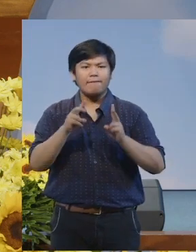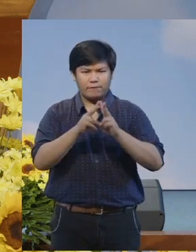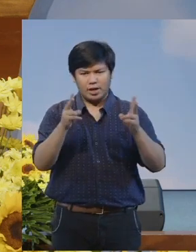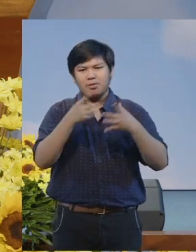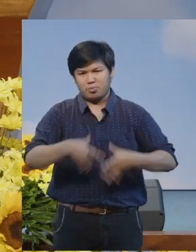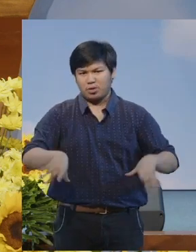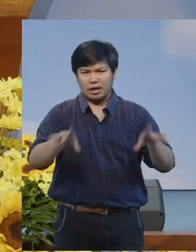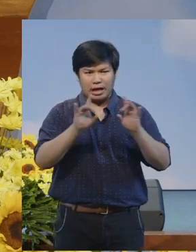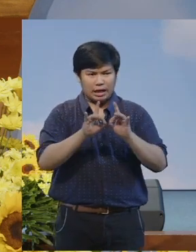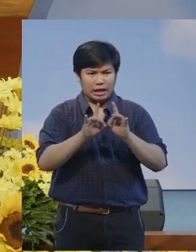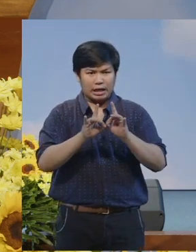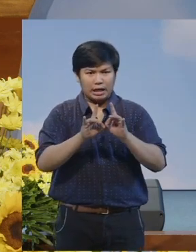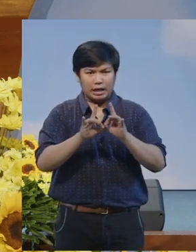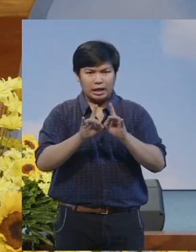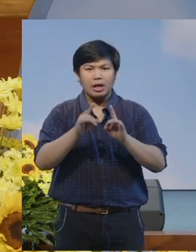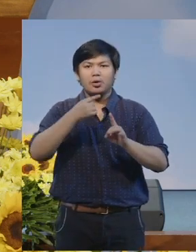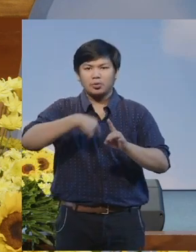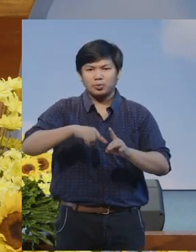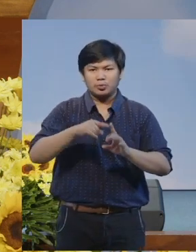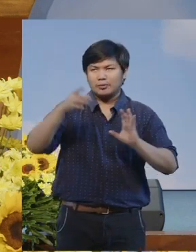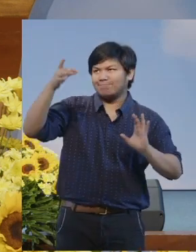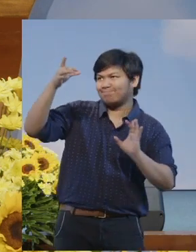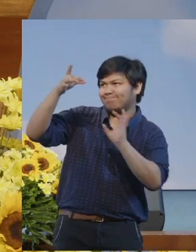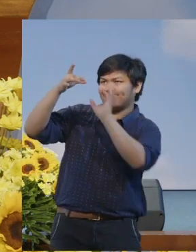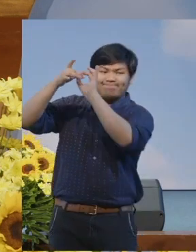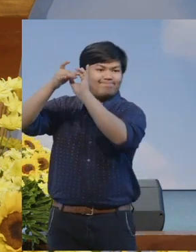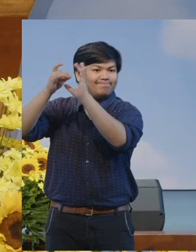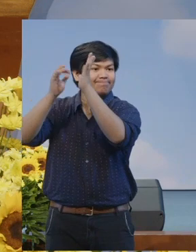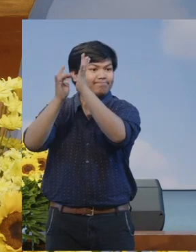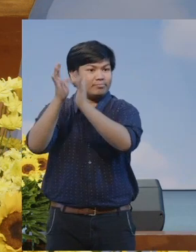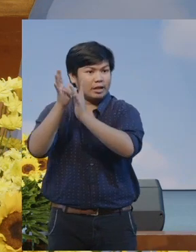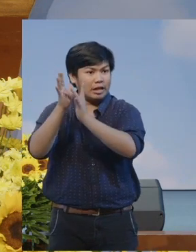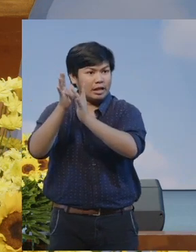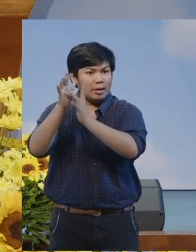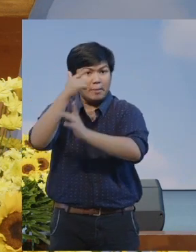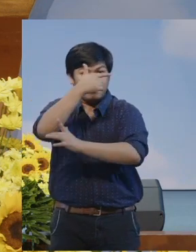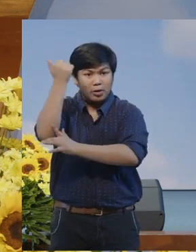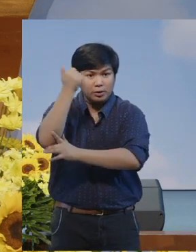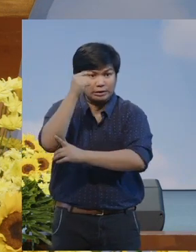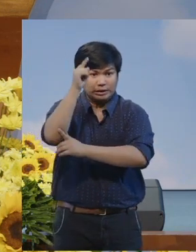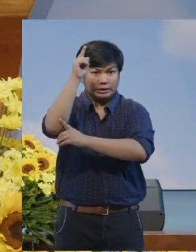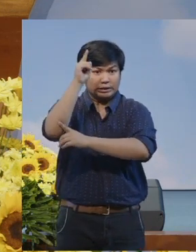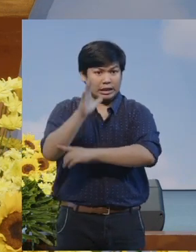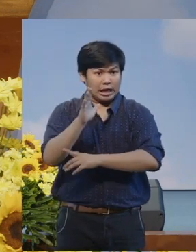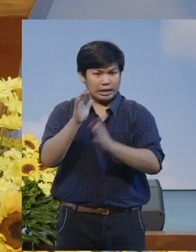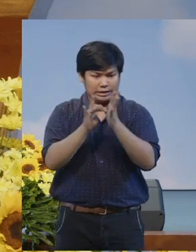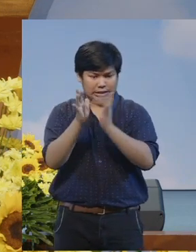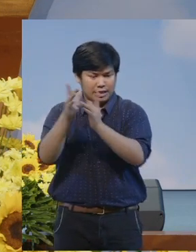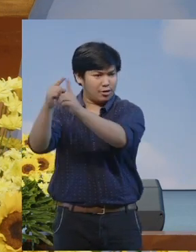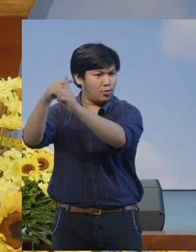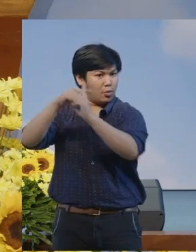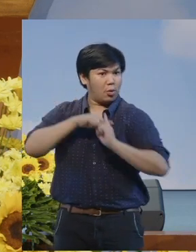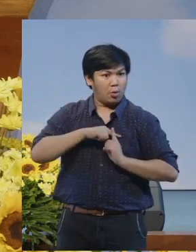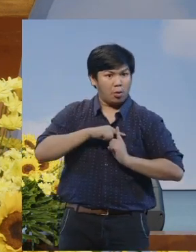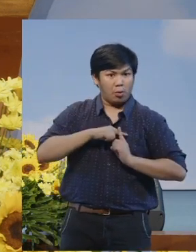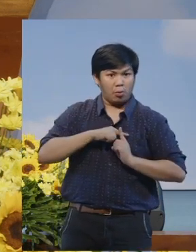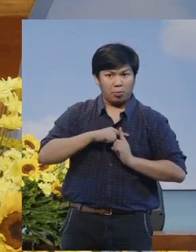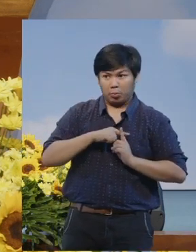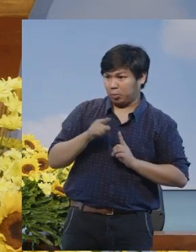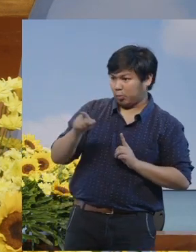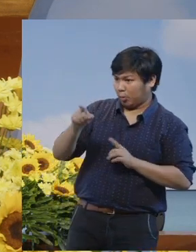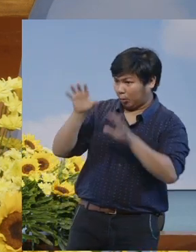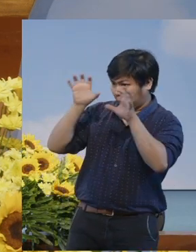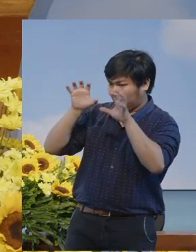at tayo ay sumasa Kanya. Sapagkat kung Siya ay nasa atin, wala po tayong